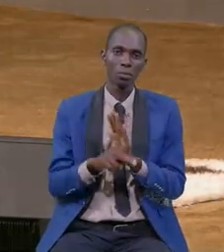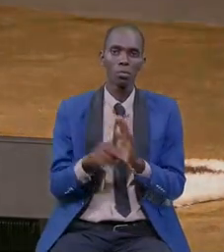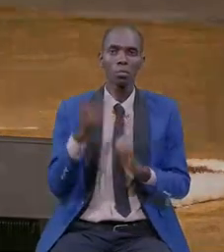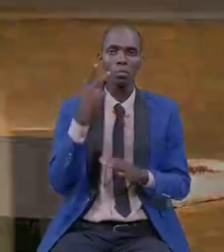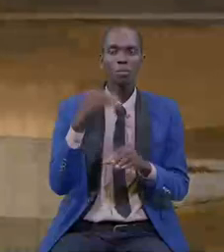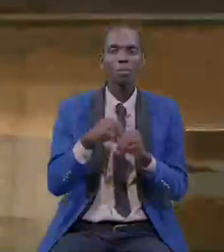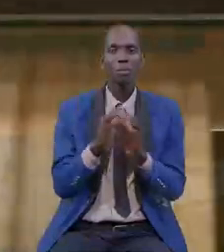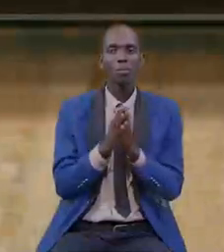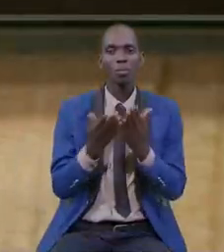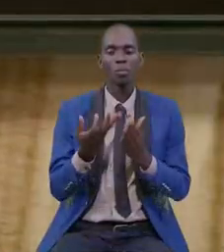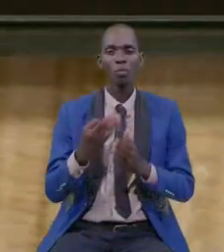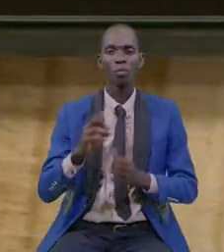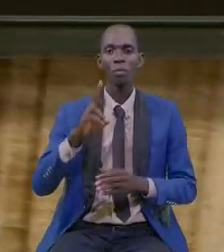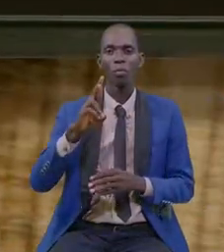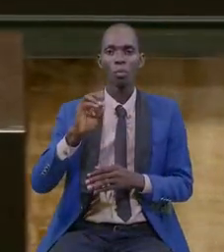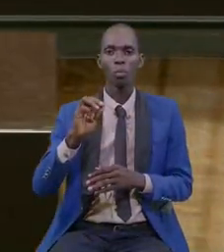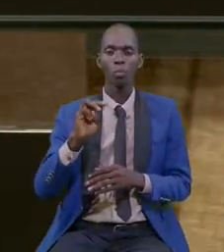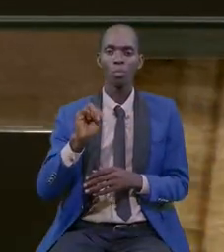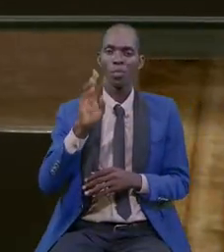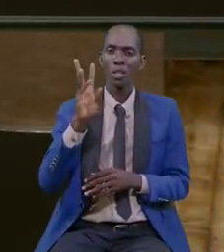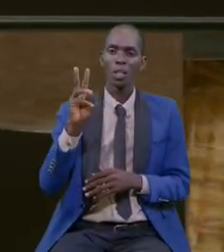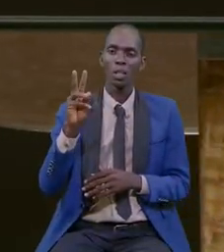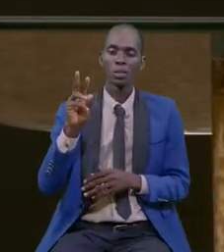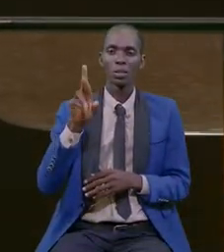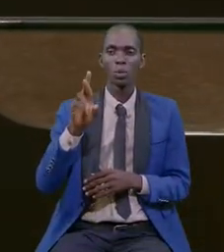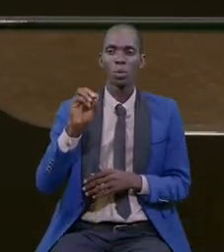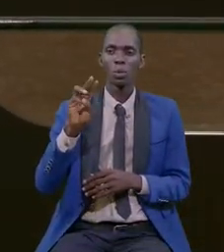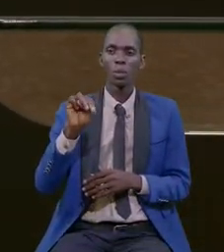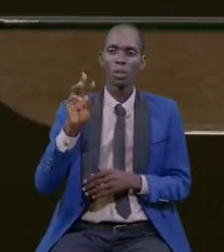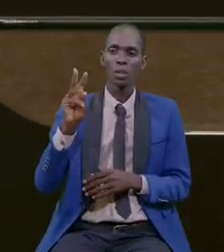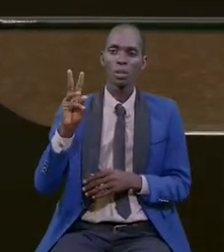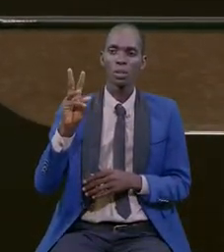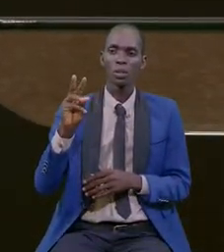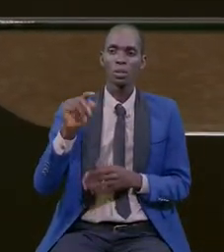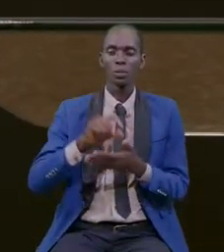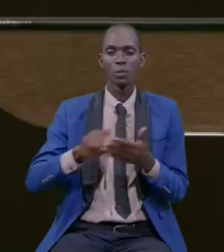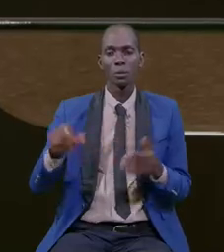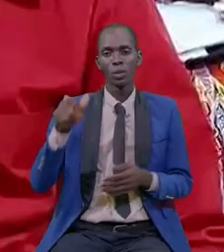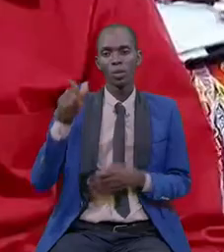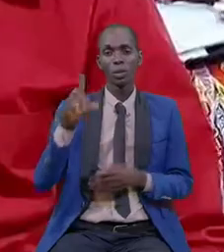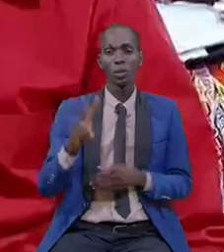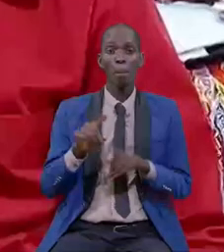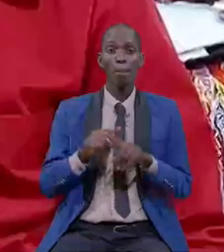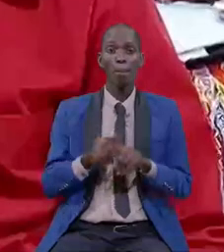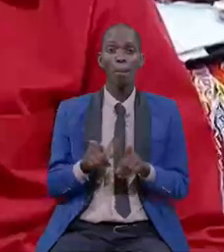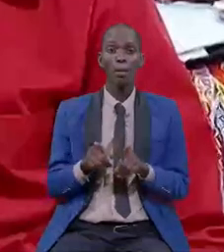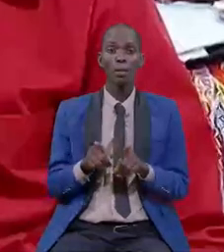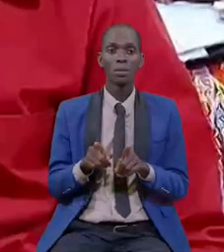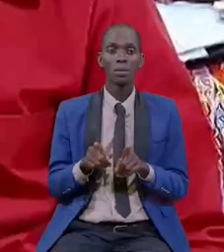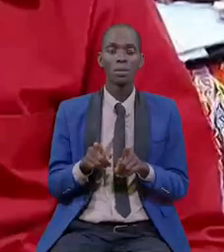dans Romains chapitre 16 verset 26 Romains 16 26